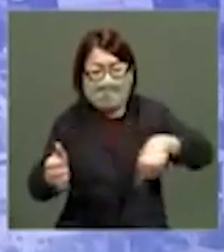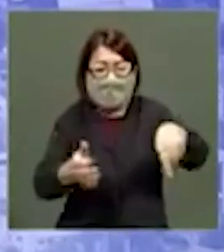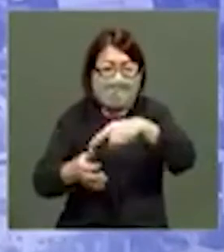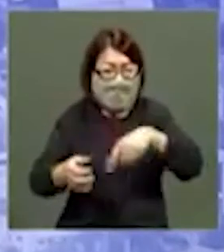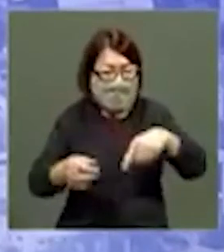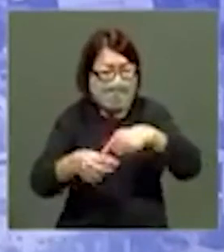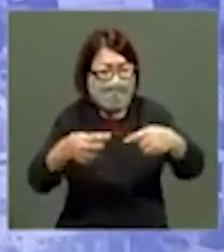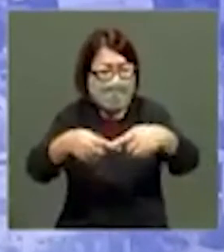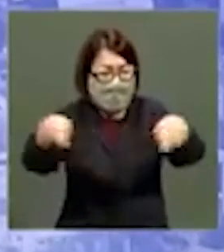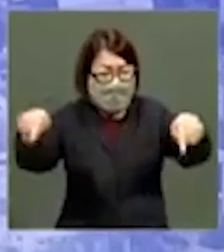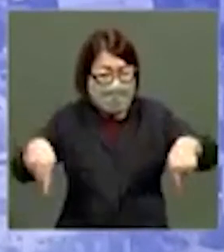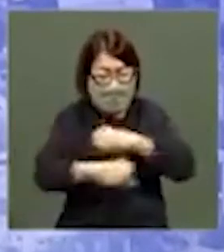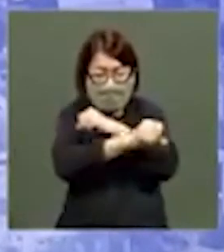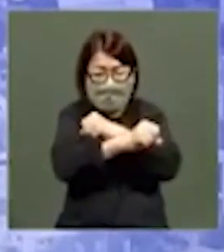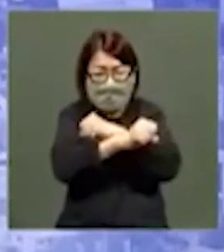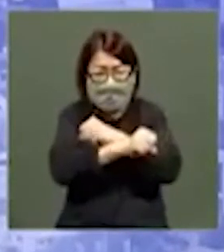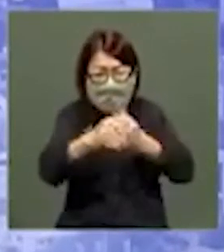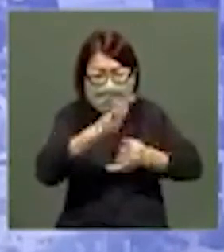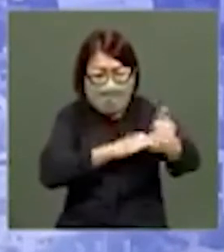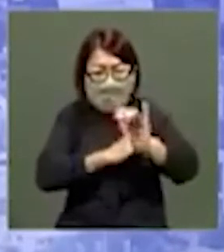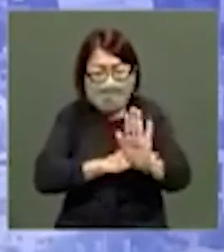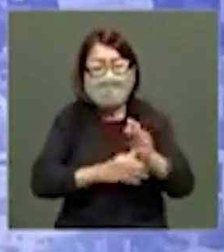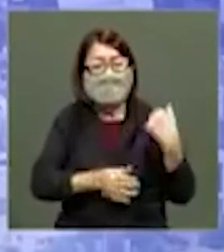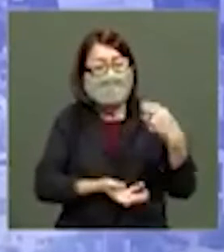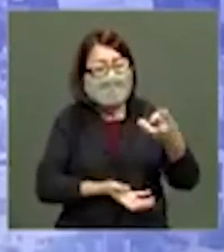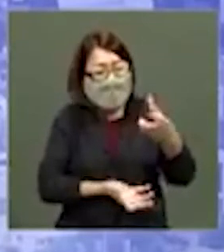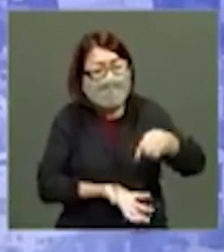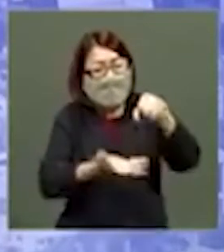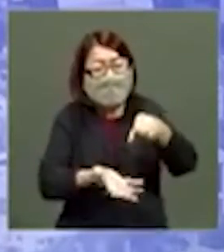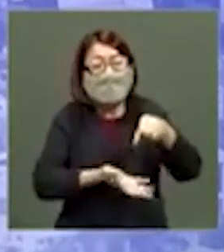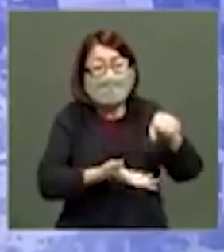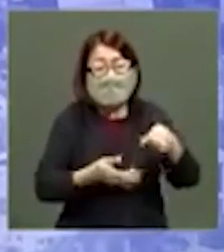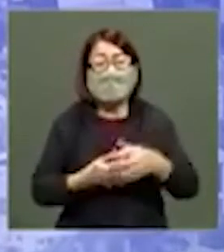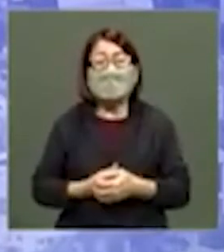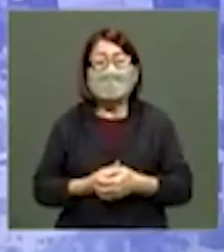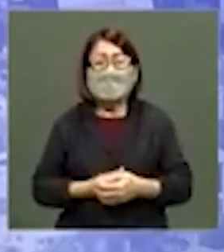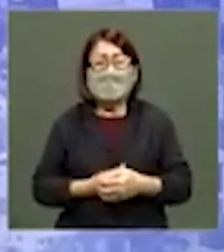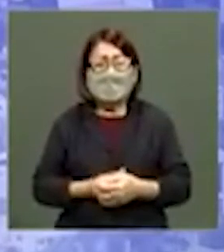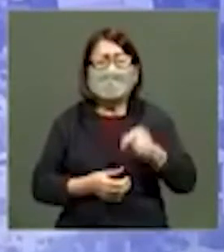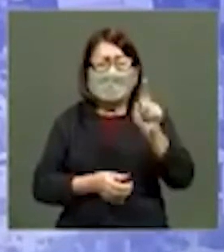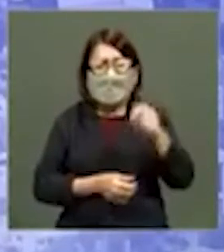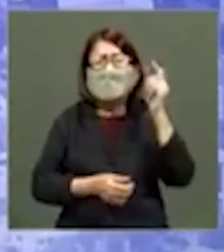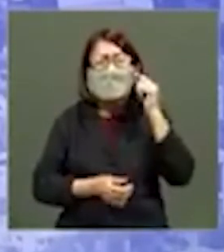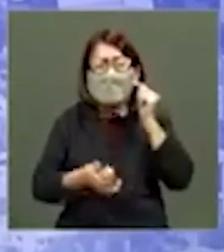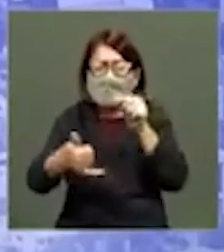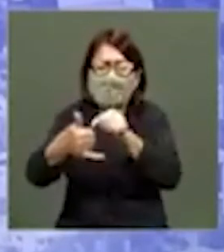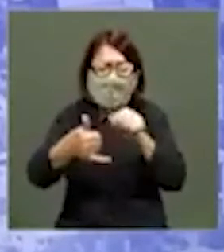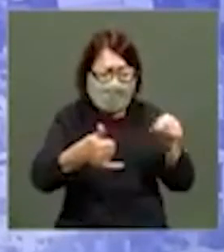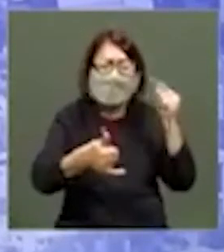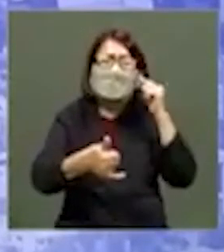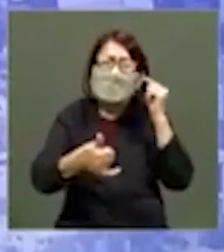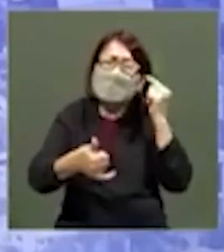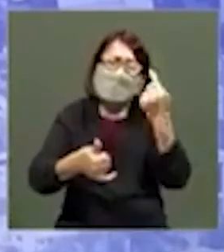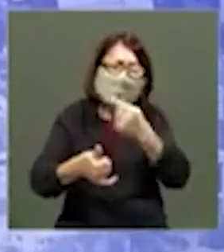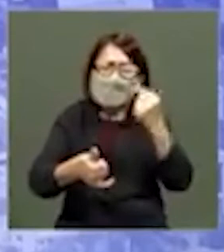รั้วรอบขอบชิดมีการส่งข้าวส่งน้ำจริงๆแล้วพวกเขาทำงานอยู่ในนั้นก็เป็นคนที่รู้จักกันกับคนในชุมชนเกือบทั้งสิ้น